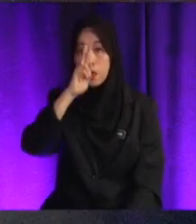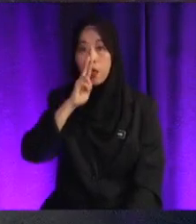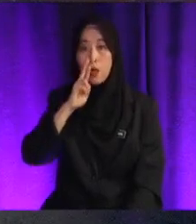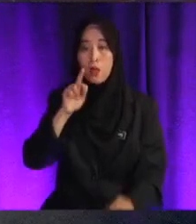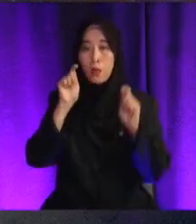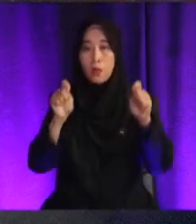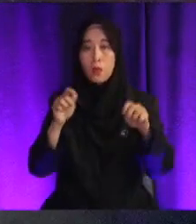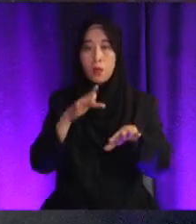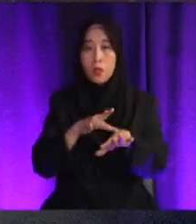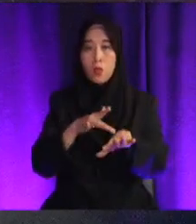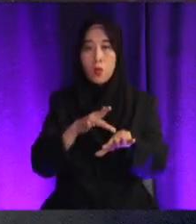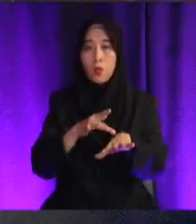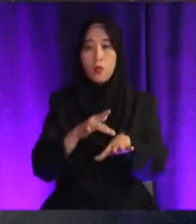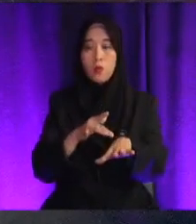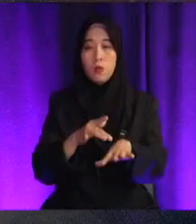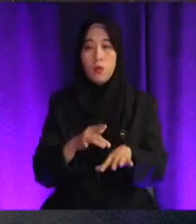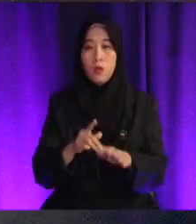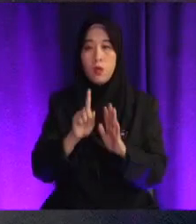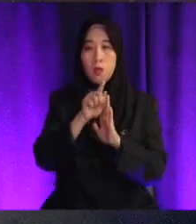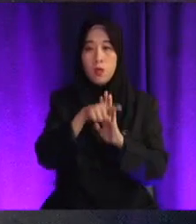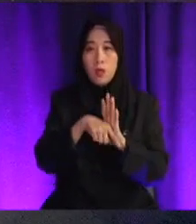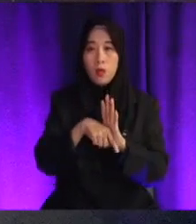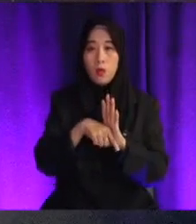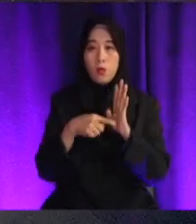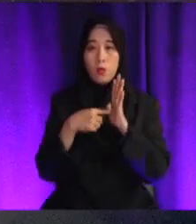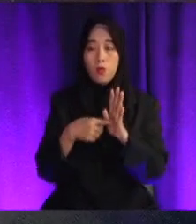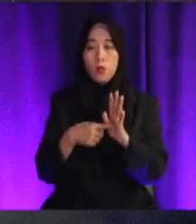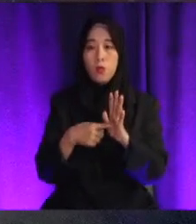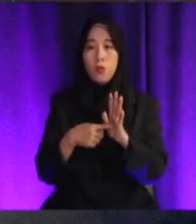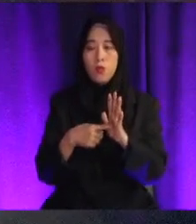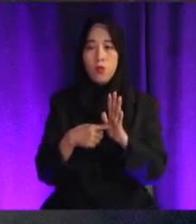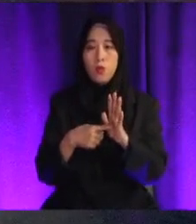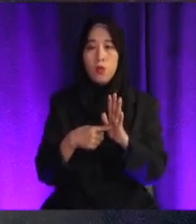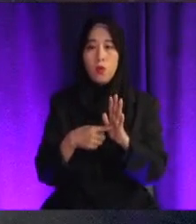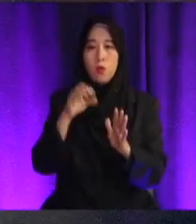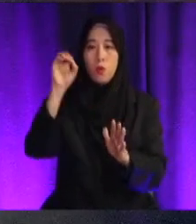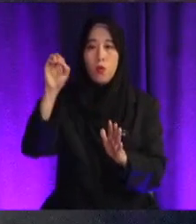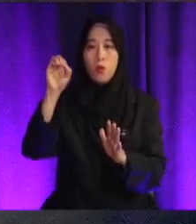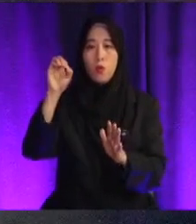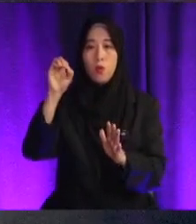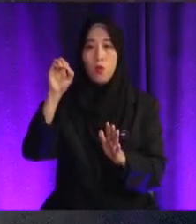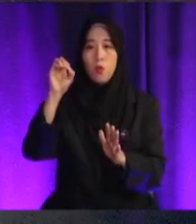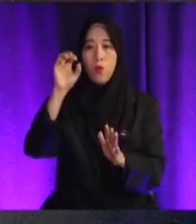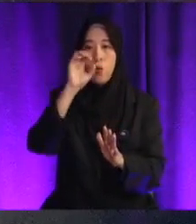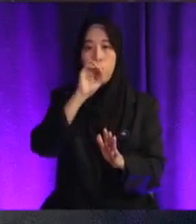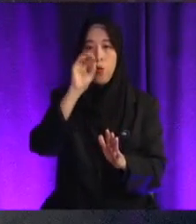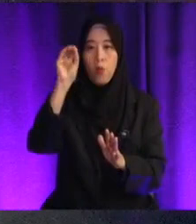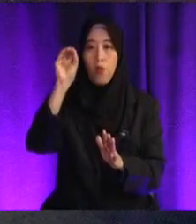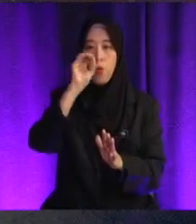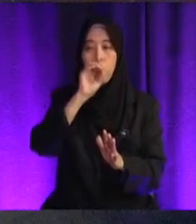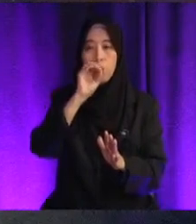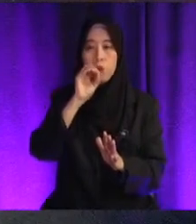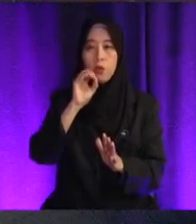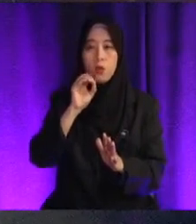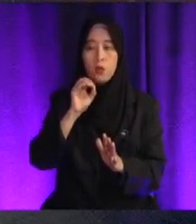apa panggilnya tu? Jarum penunjuk pada kedudukan 0 ohm. Okey, mungkin cikgu boleh pegang untuk saya. Okey, dan